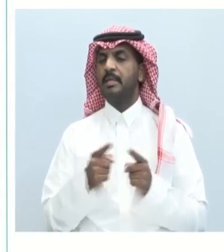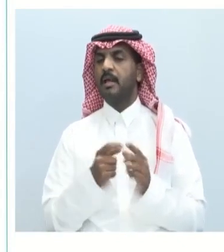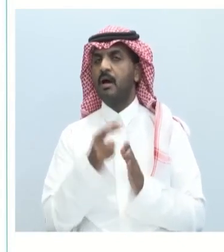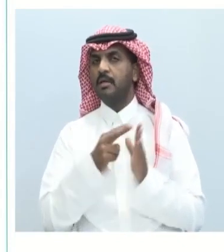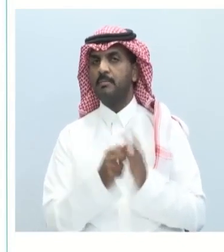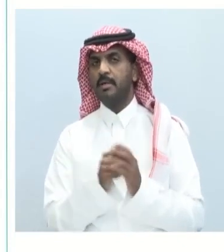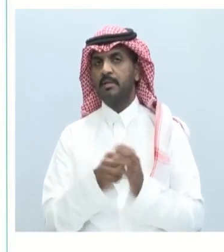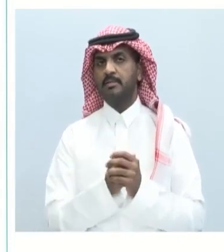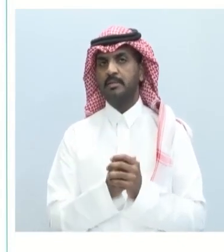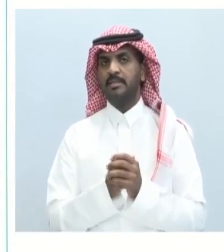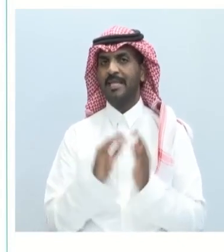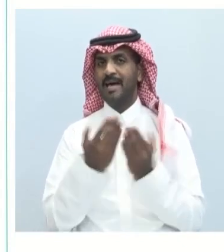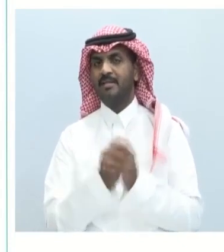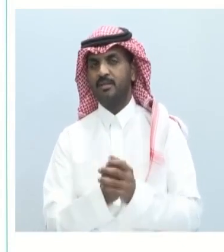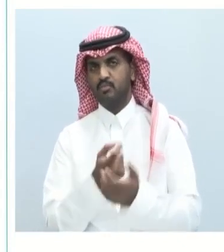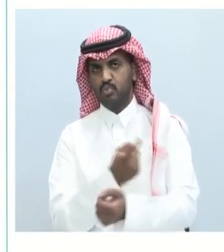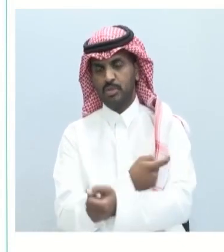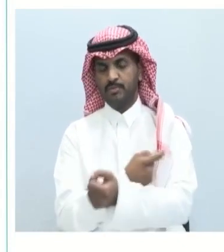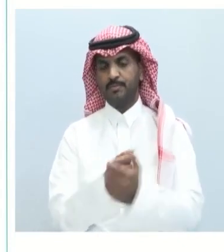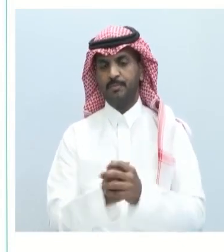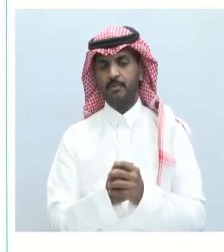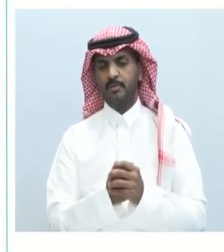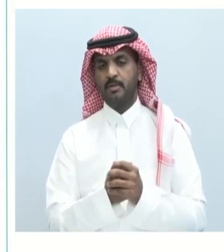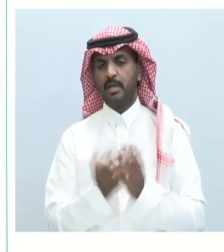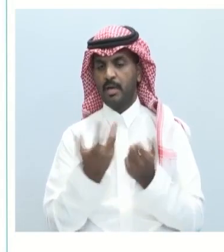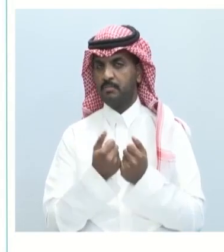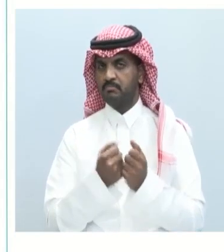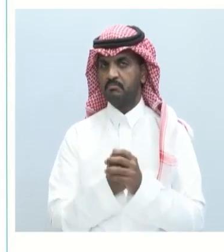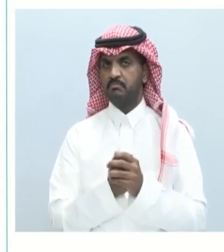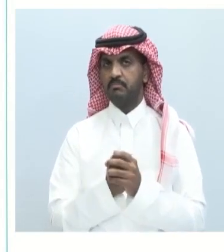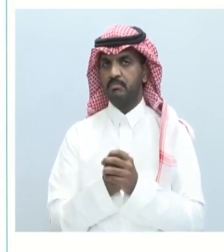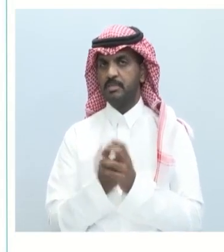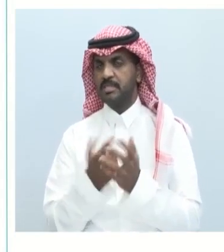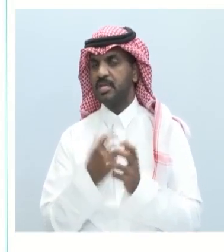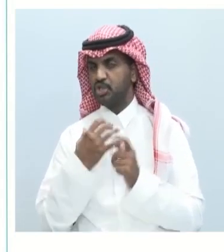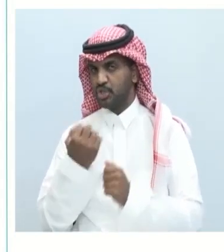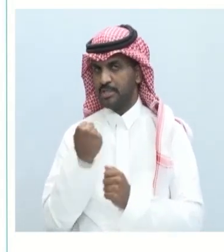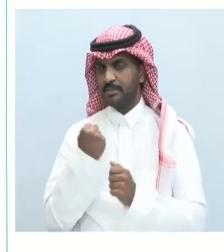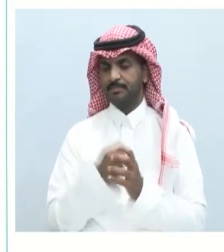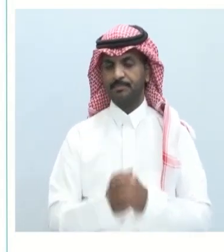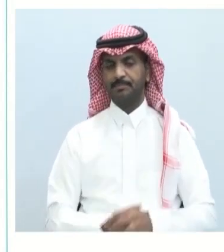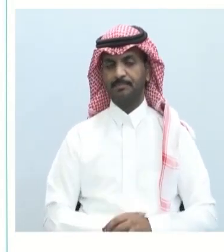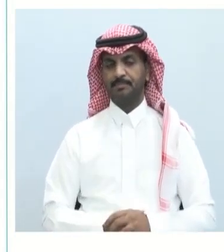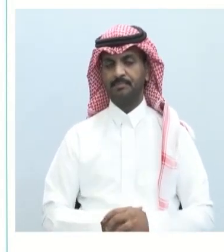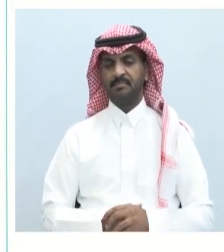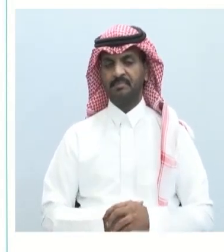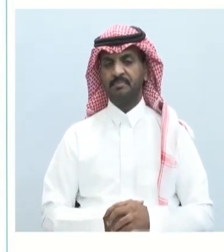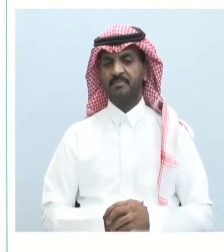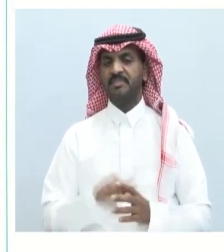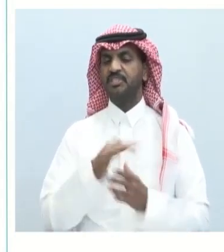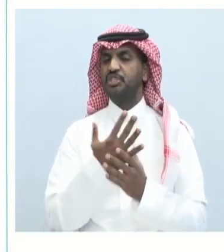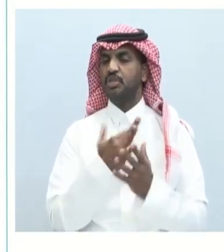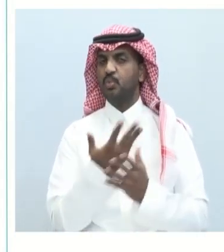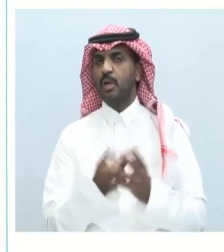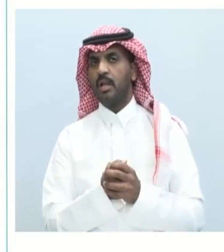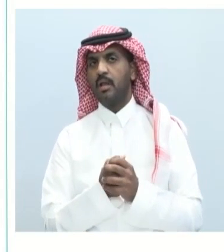بيانات اداره المستشفى من الممكن ان يكون الرقم الصحي الشخصي هو المفتاح الاساسي بينما في جدول ينتمي